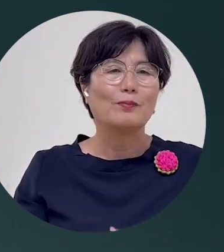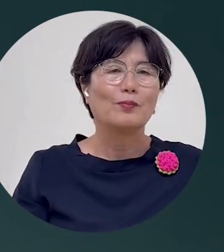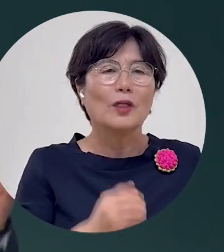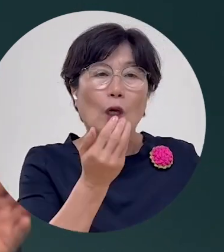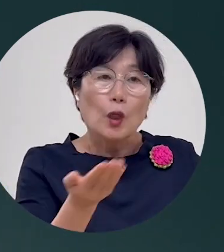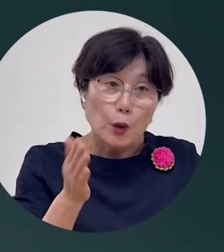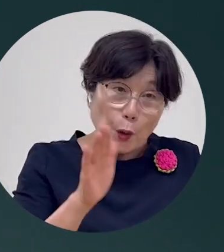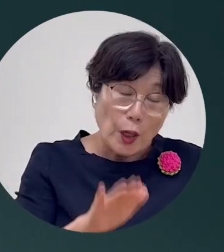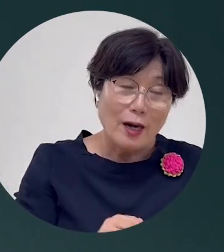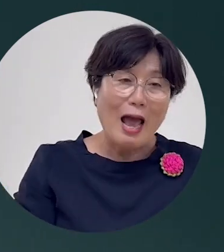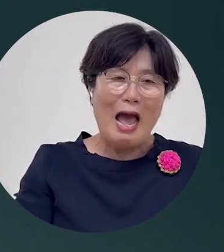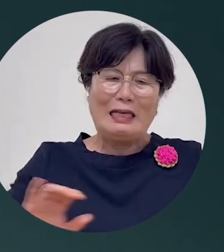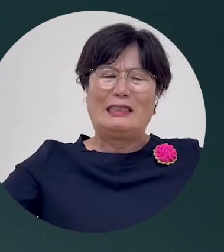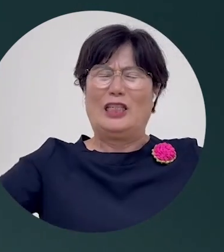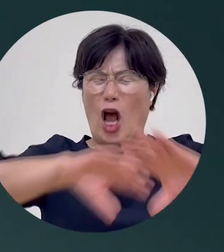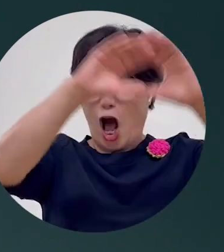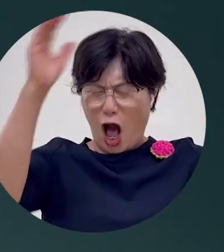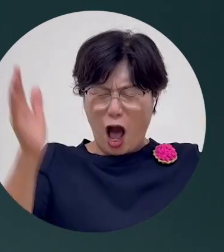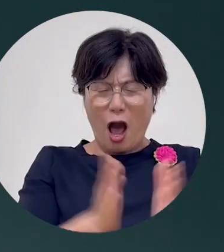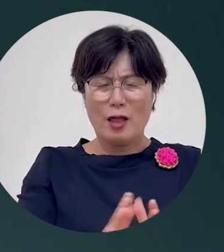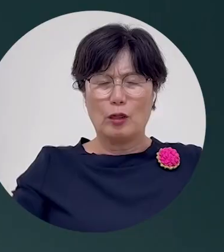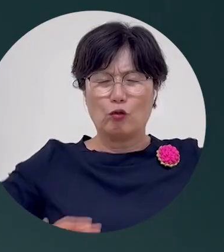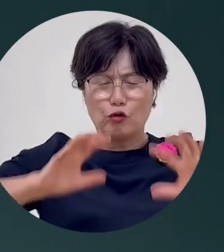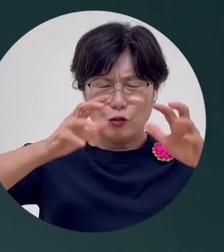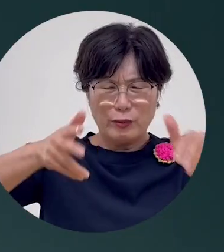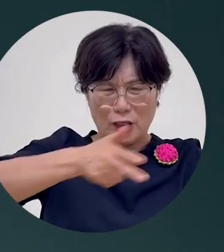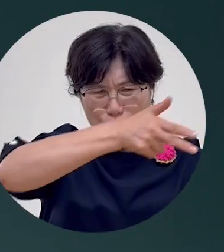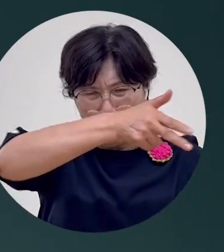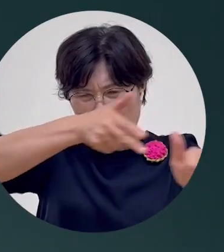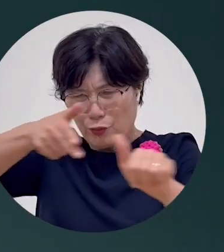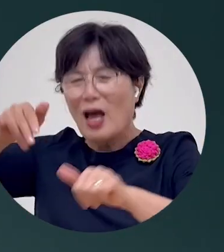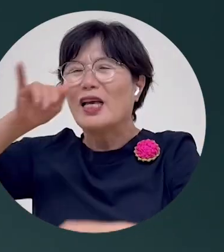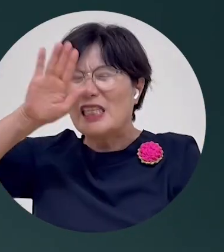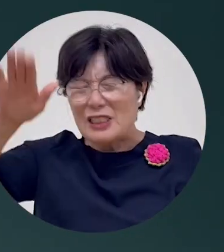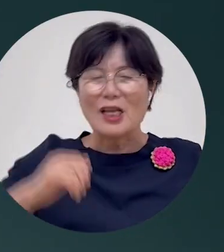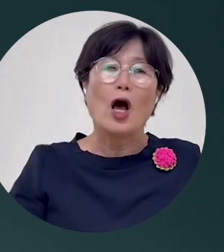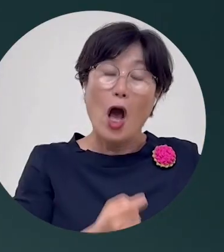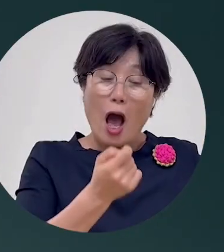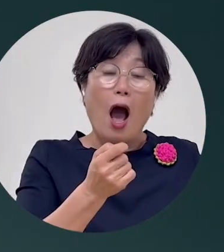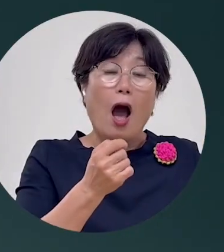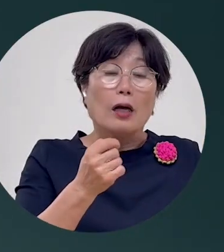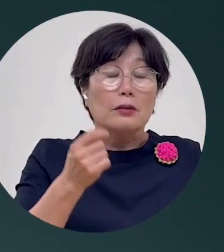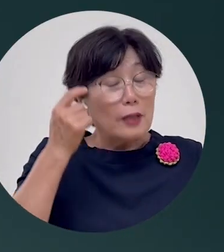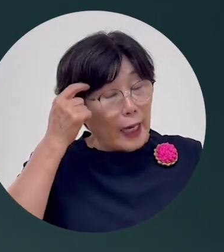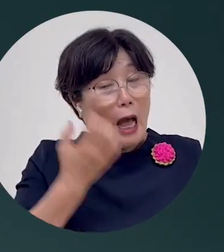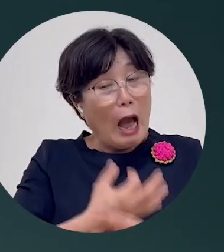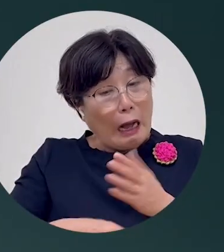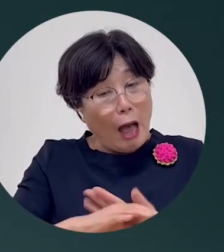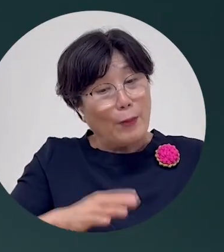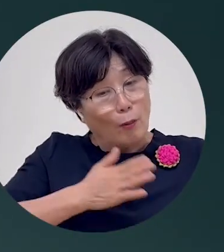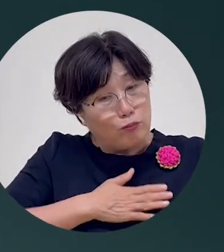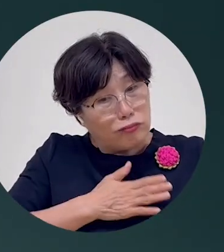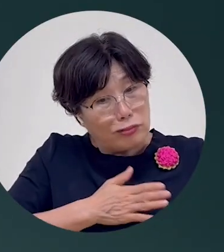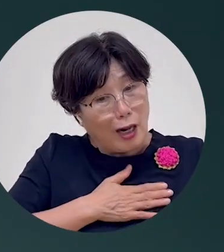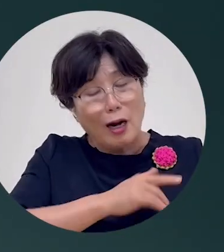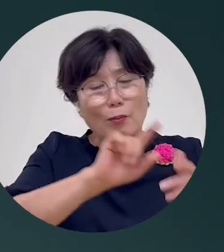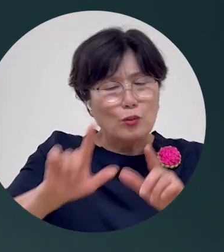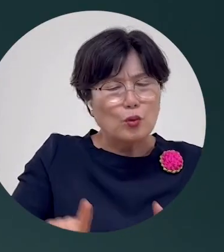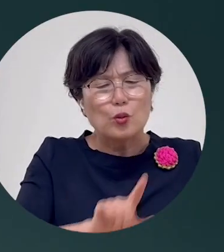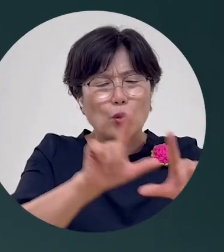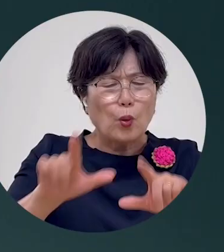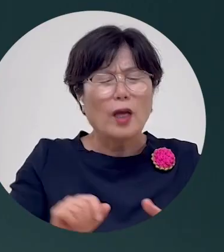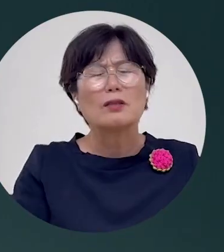여러분, 전 국민이 감시당하는 것 같고 삶이 답답해지는 것 같은 불안함 속에서 살아가고